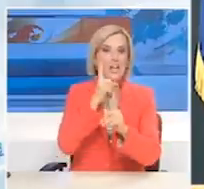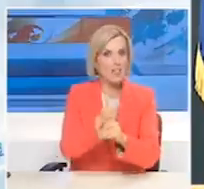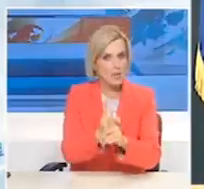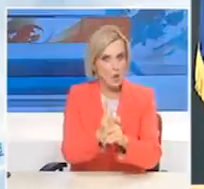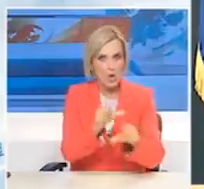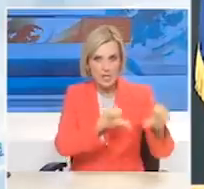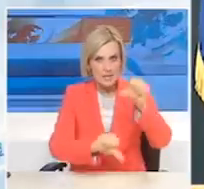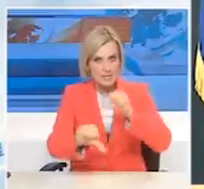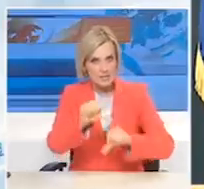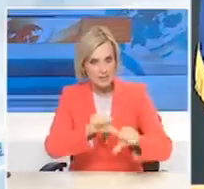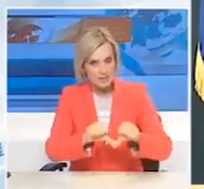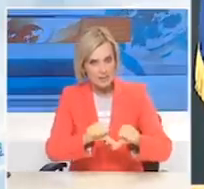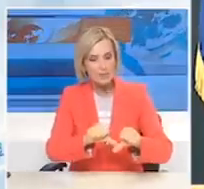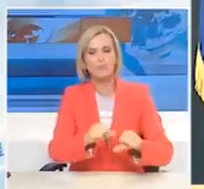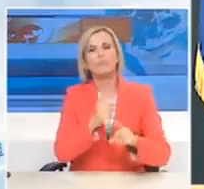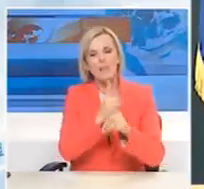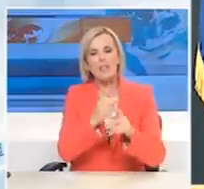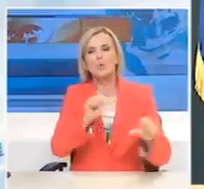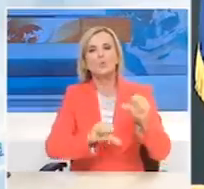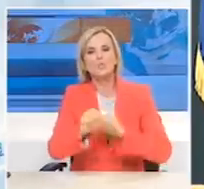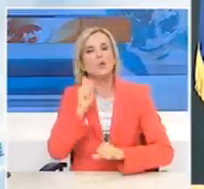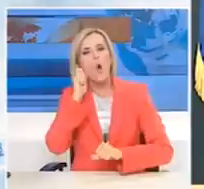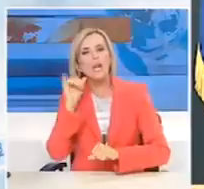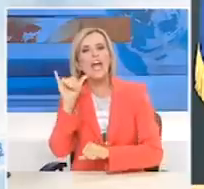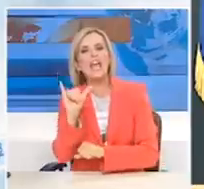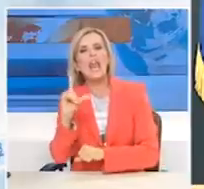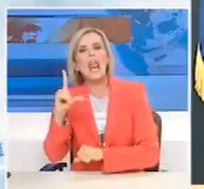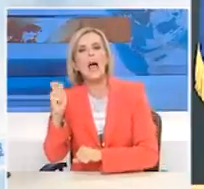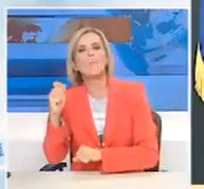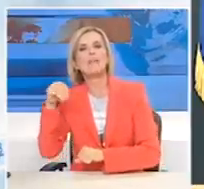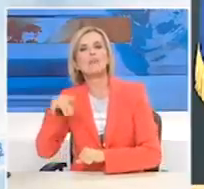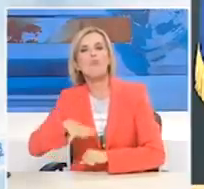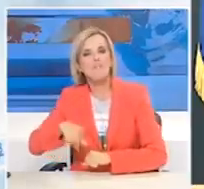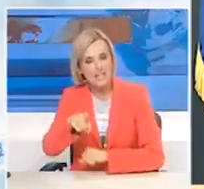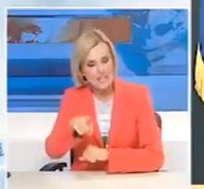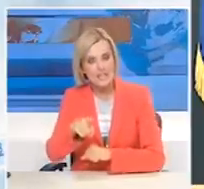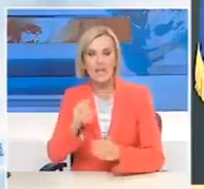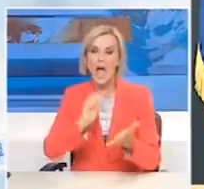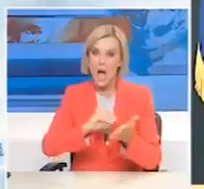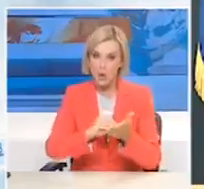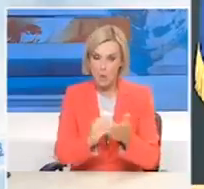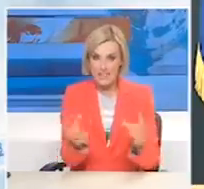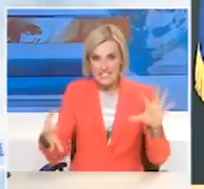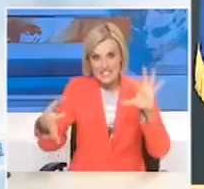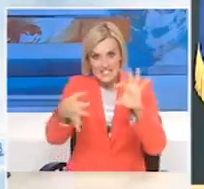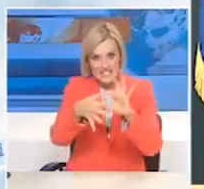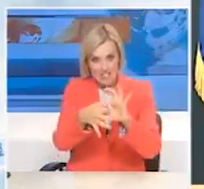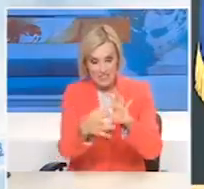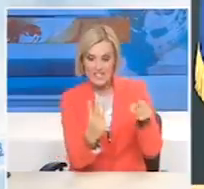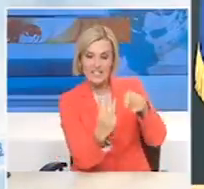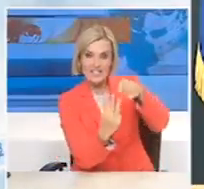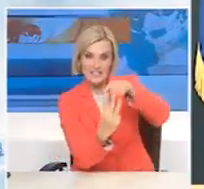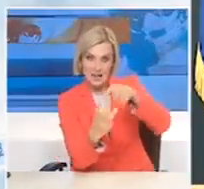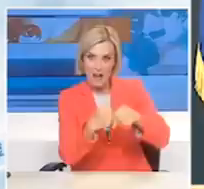ιδιότητες, δηλαδή η λοπιναβίρη το ναβίρι όσον αφορά το αντιοικό του HIV και η ριμπαβιρίνη ιντερφερόνη β' όσον αφορά τα